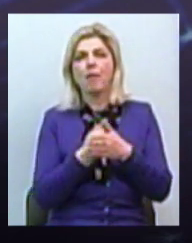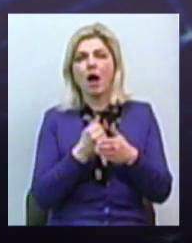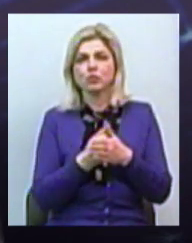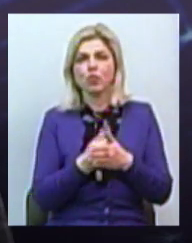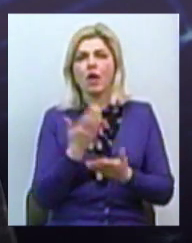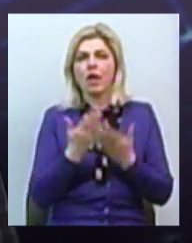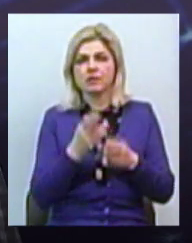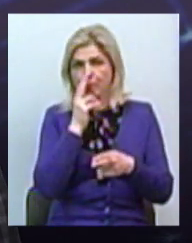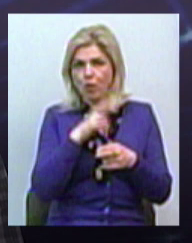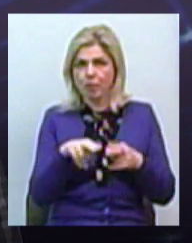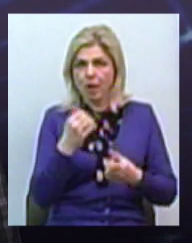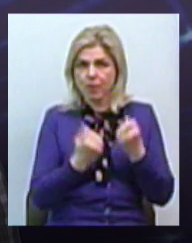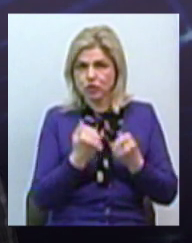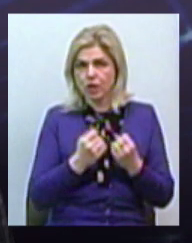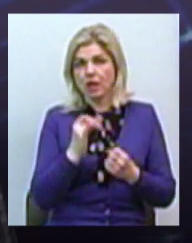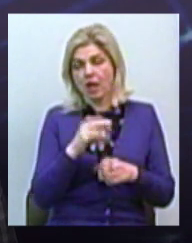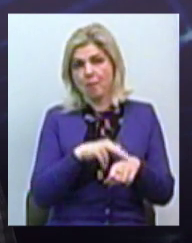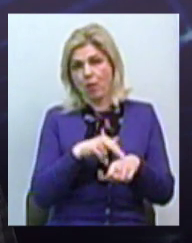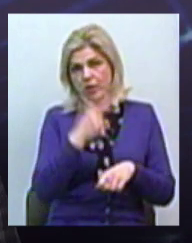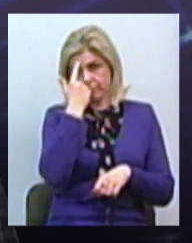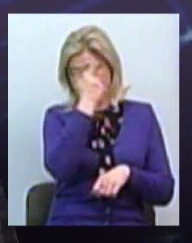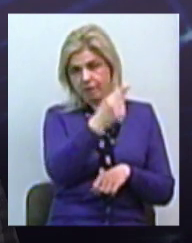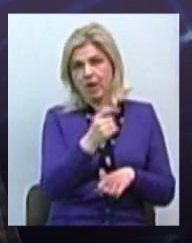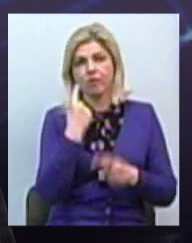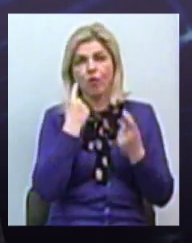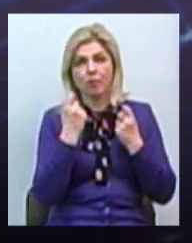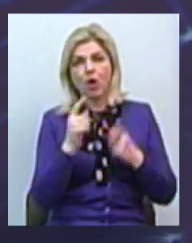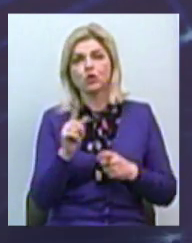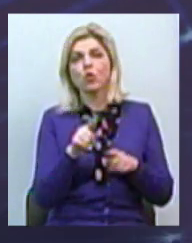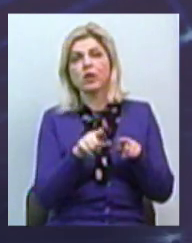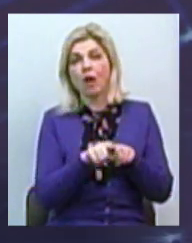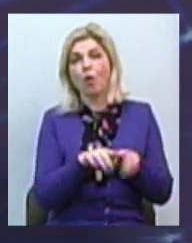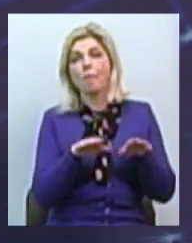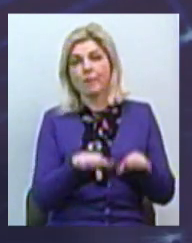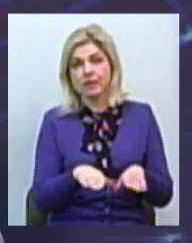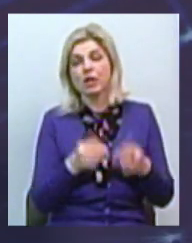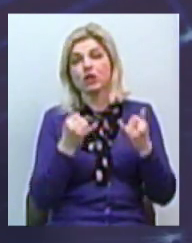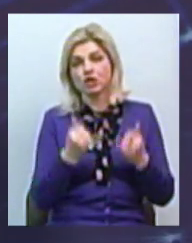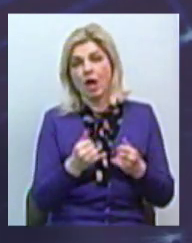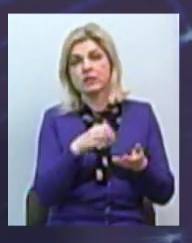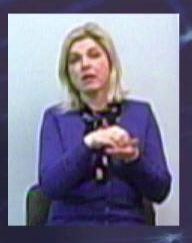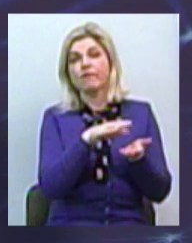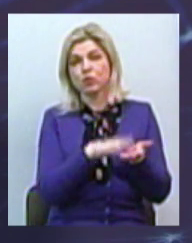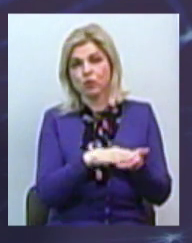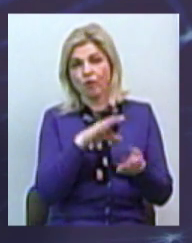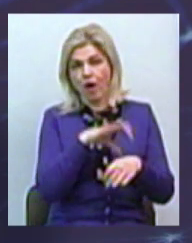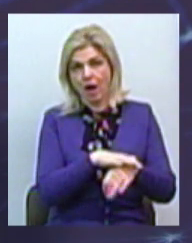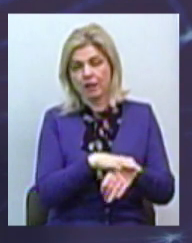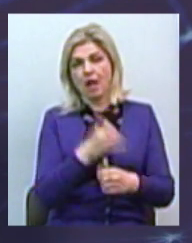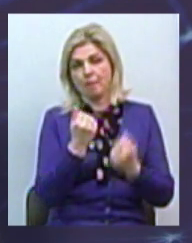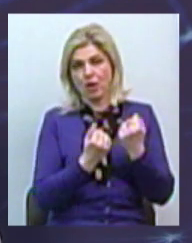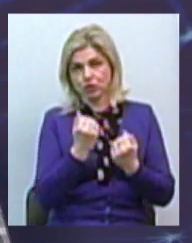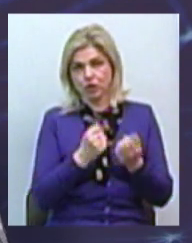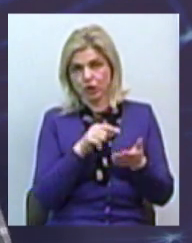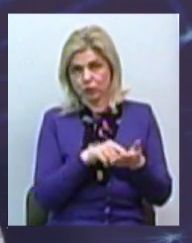правопорушень, і надає поліції в автоматичному режимі інформацію, що от там в такому-то місці зараз ми зафіксували такий-то автотранспортний